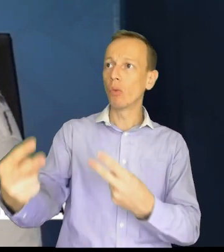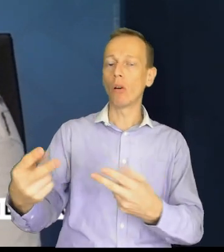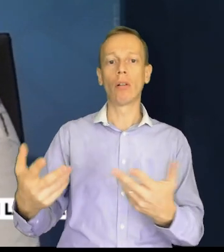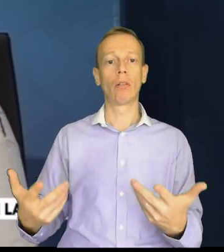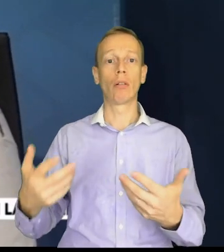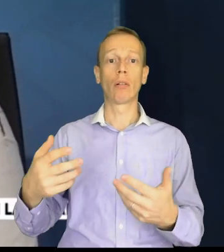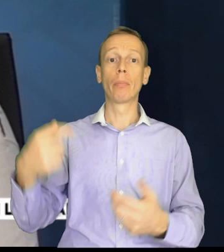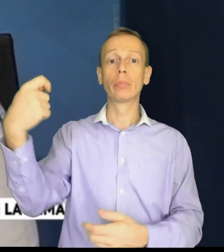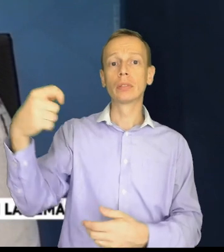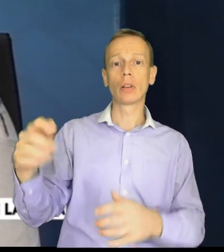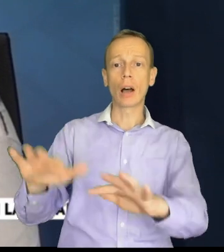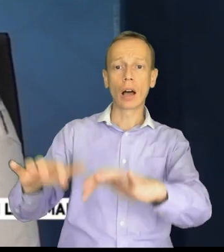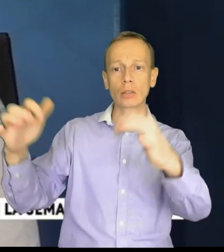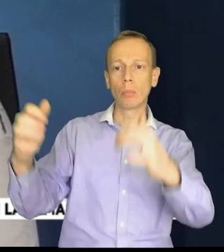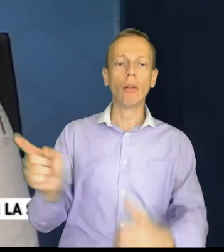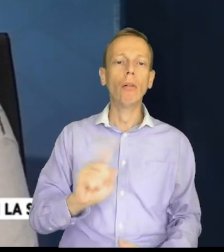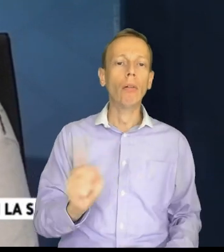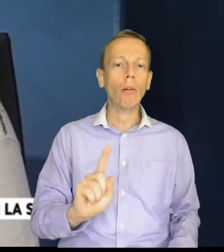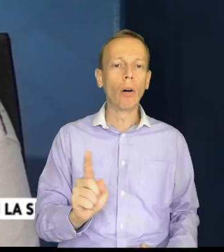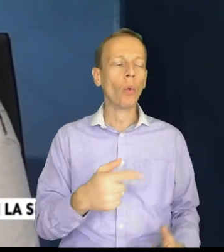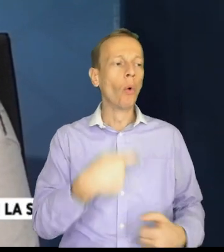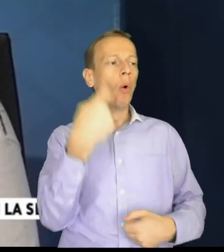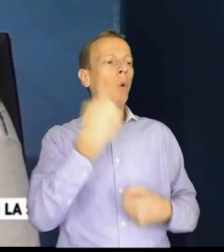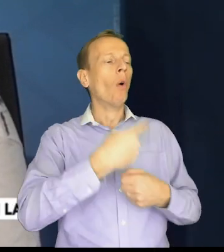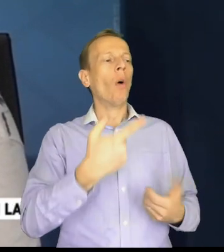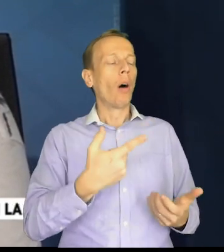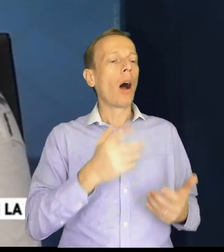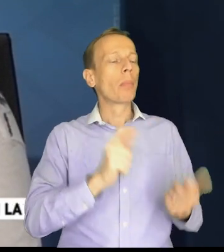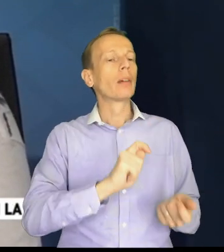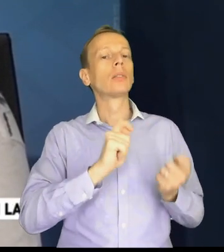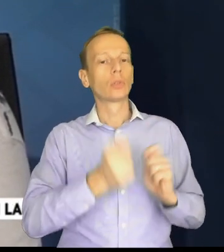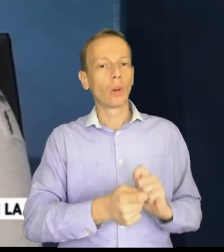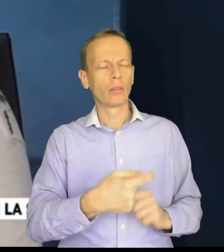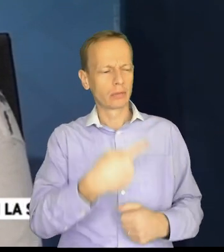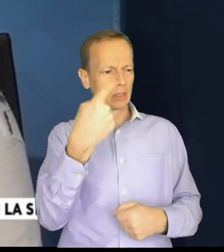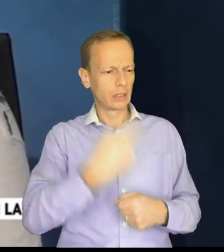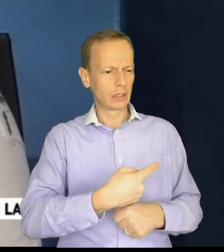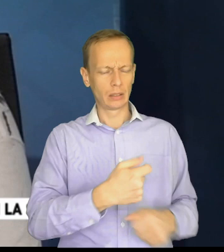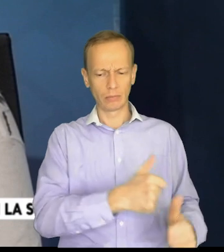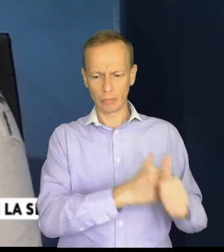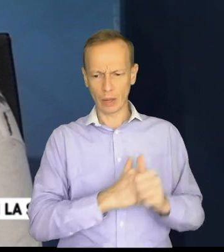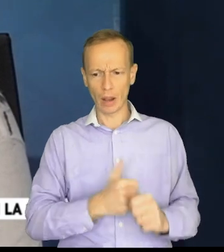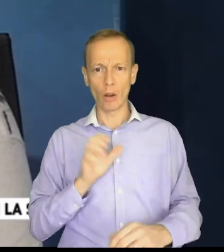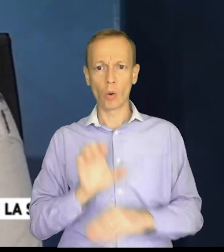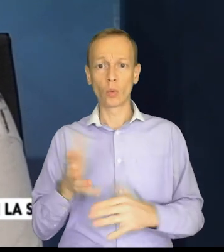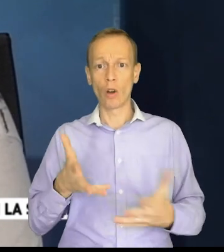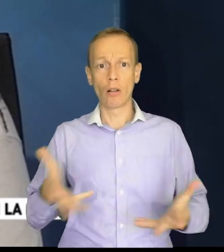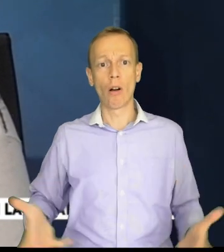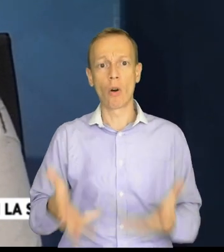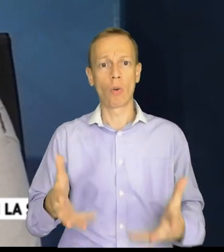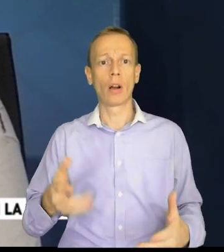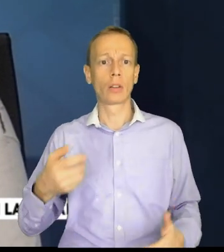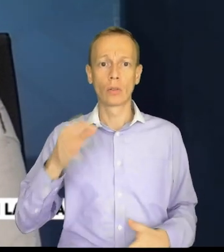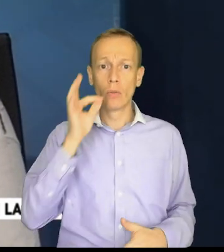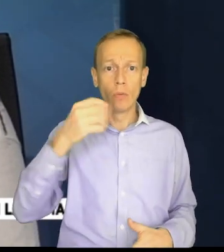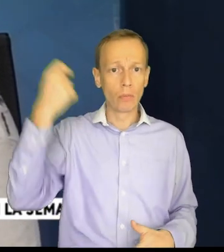Donc c'était pas logique. Donc du coup, ils ont requalifié les faits et aujourd'hui, ils me poursuivent pour incitation à la